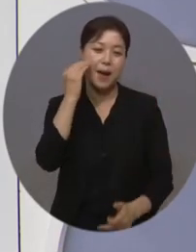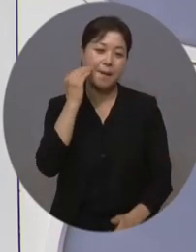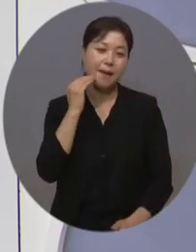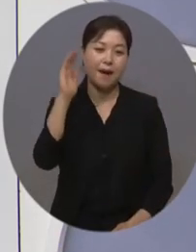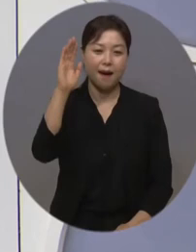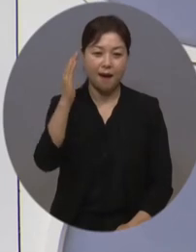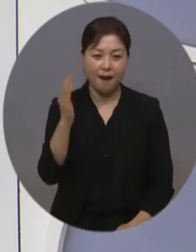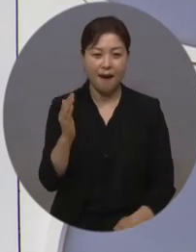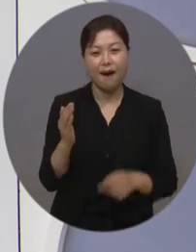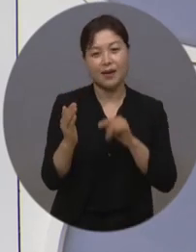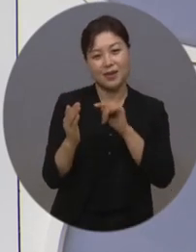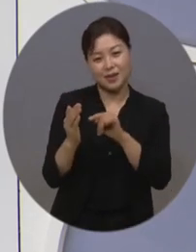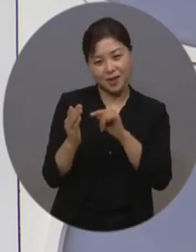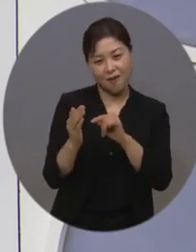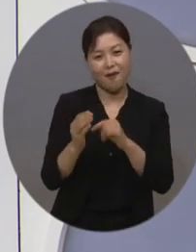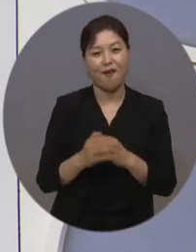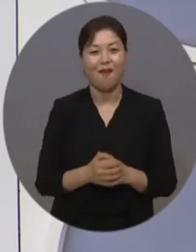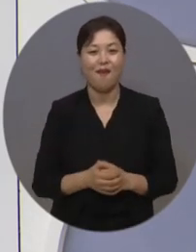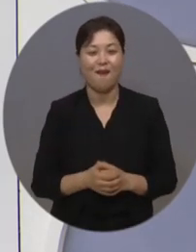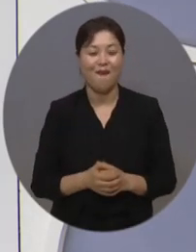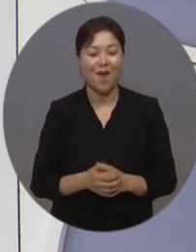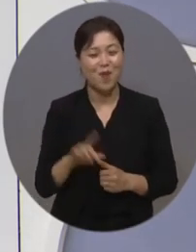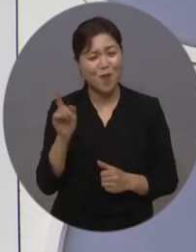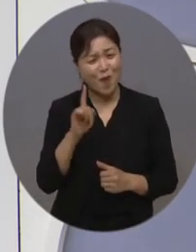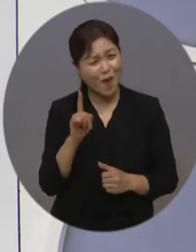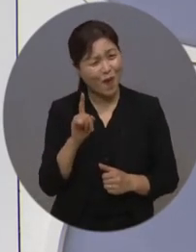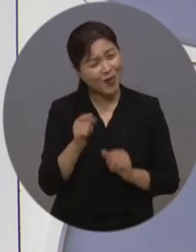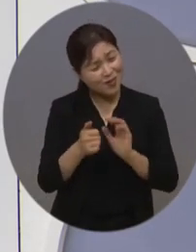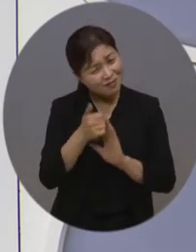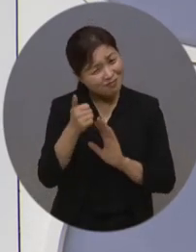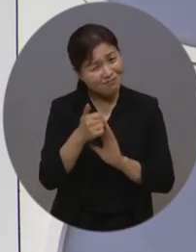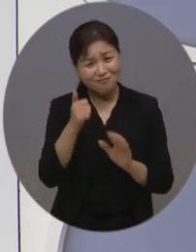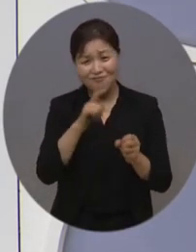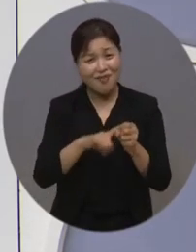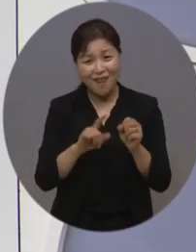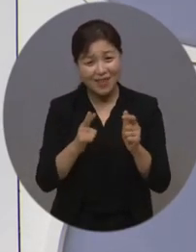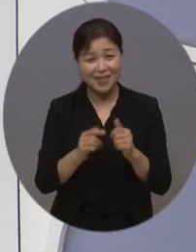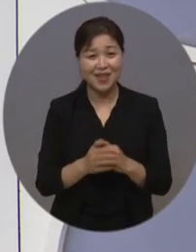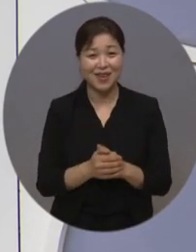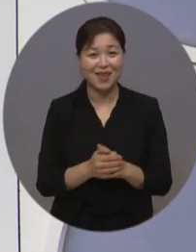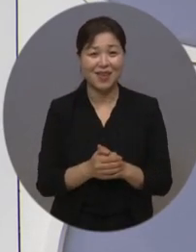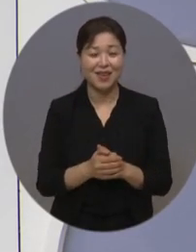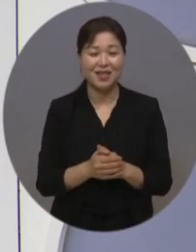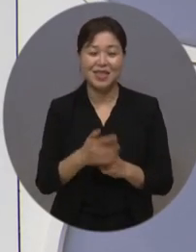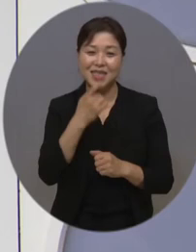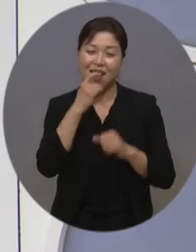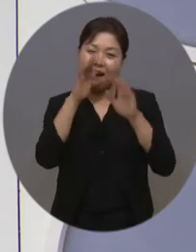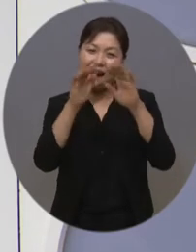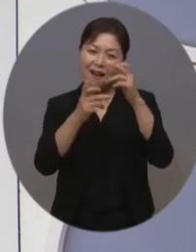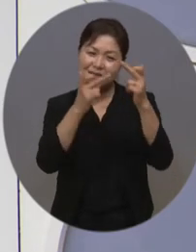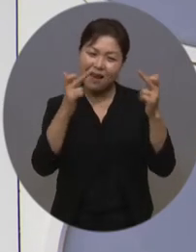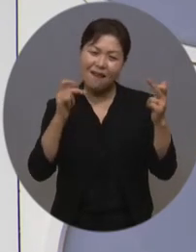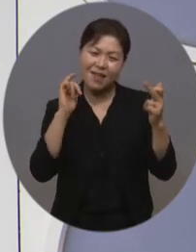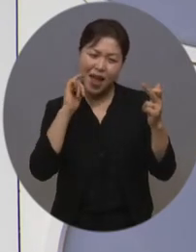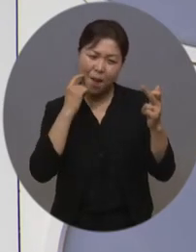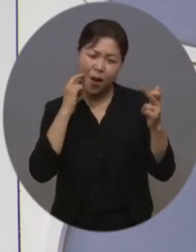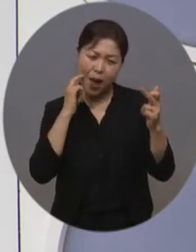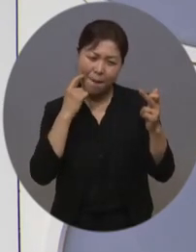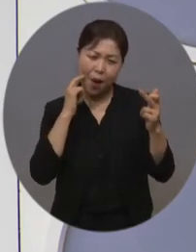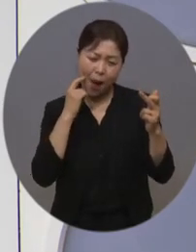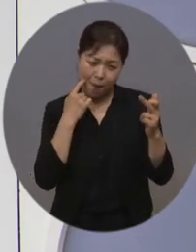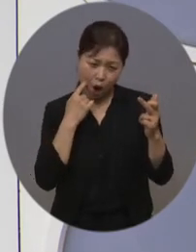아, 전혀 엉뚱한 얘기인데. 좀 김빠지는 소리 같은데 예. 저는 설악산 단풍이 하도 이쁘다 그래서 그거는 내가 안